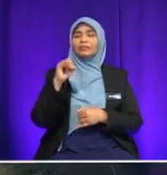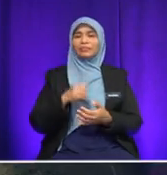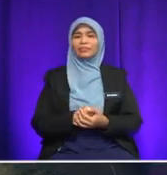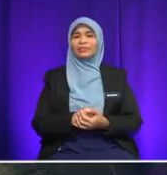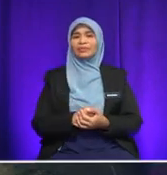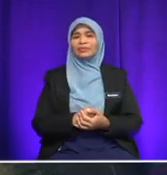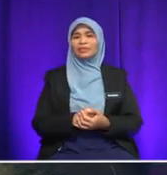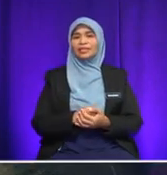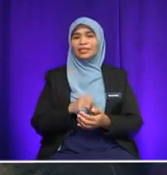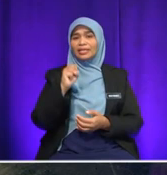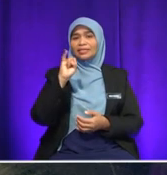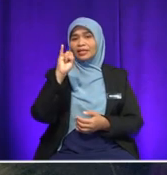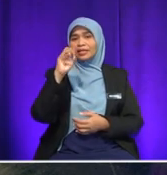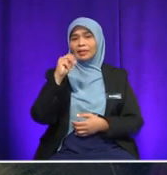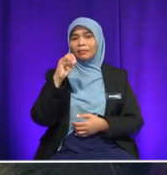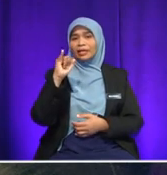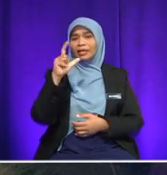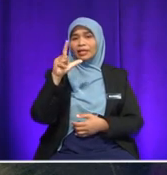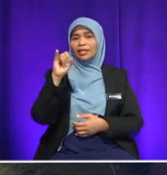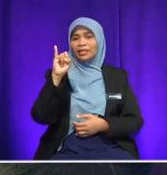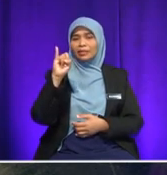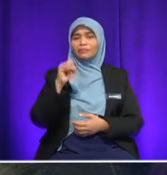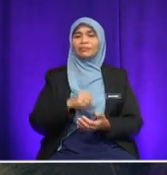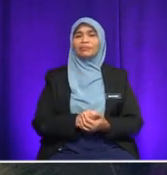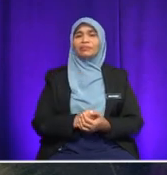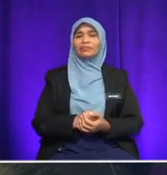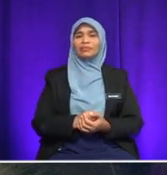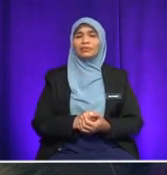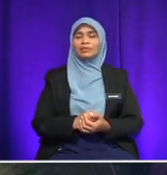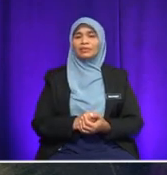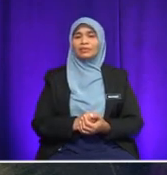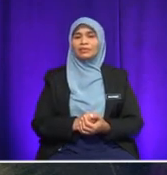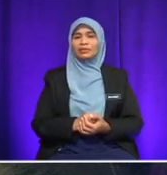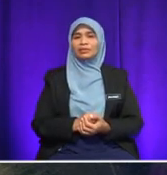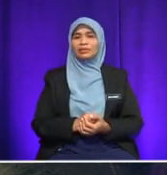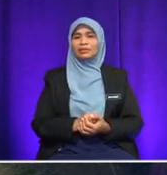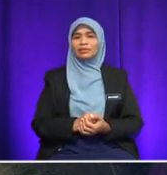ni. Ada yang tahu? Silakan Fatihah.